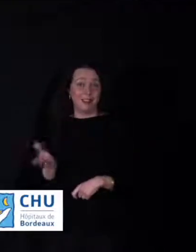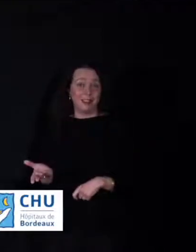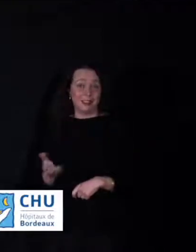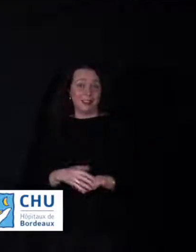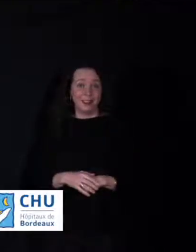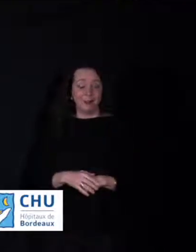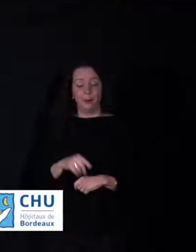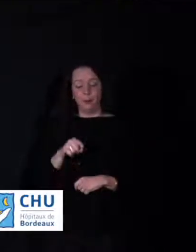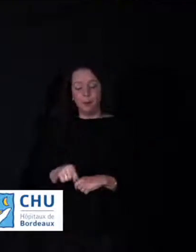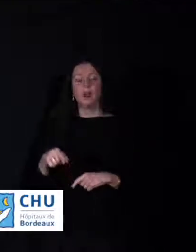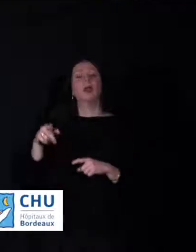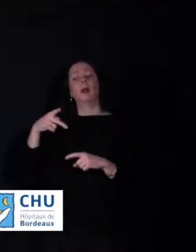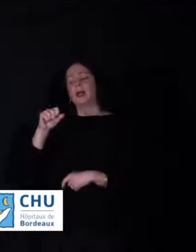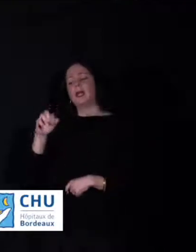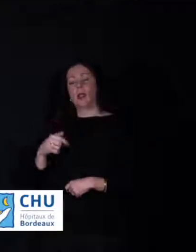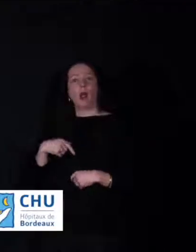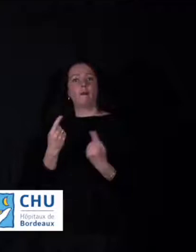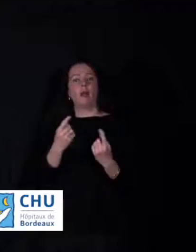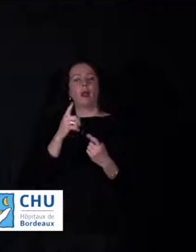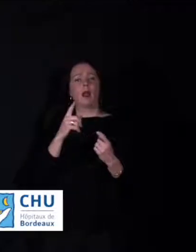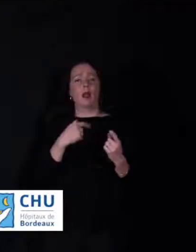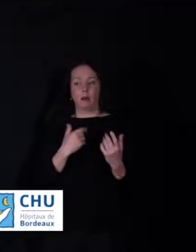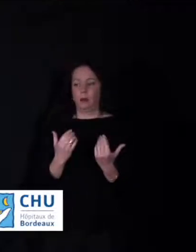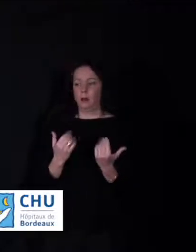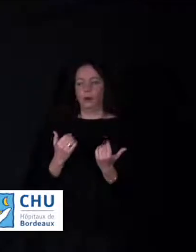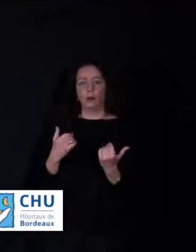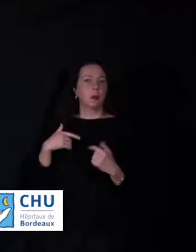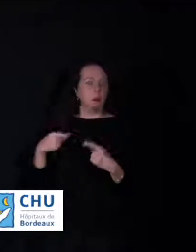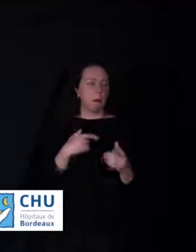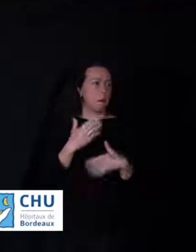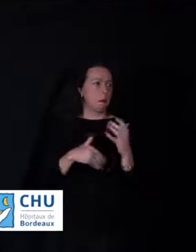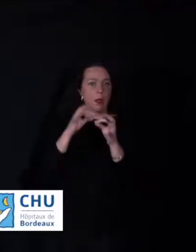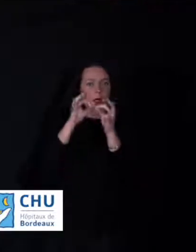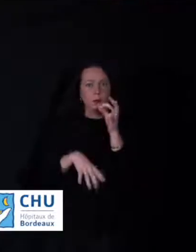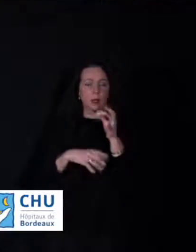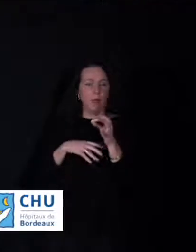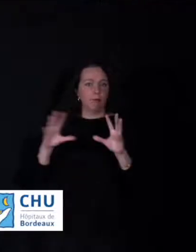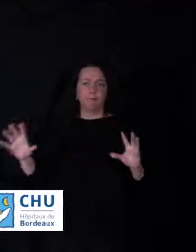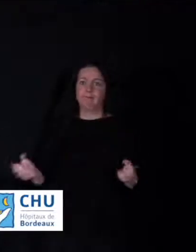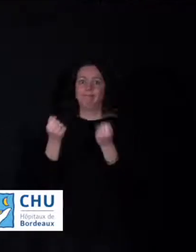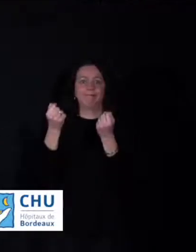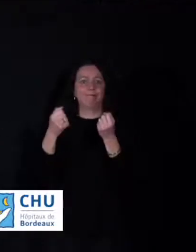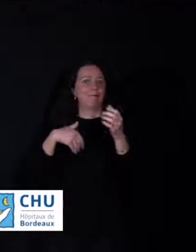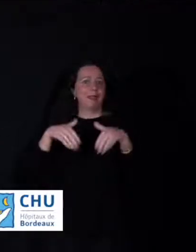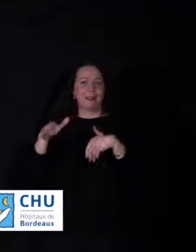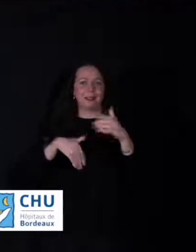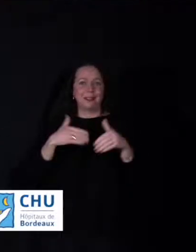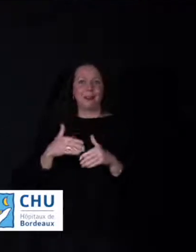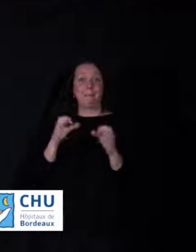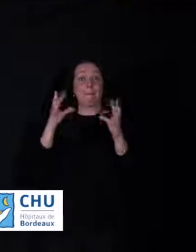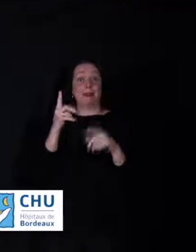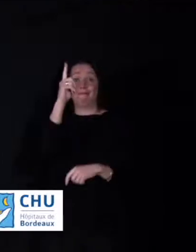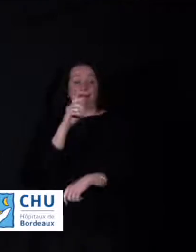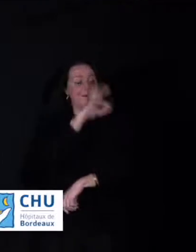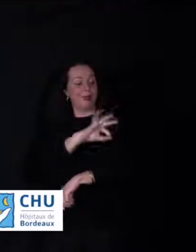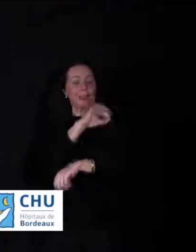Pasteur part au Jura, pris d'angoisse, et attend les résultats. Et le résultat, c'est un grand succès. La vaccination est née. Et comme